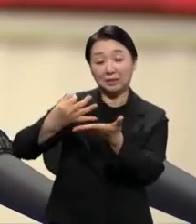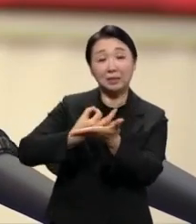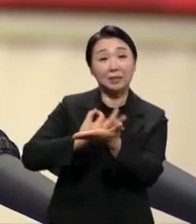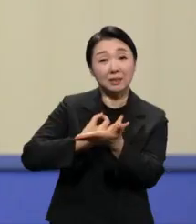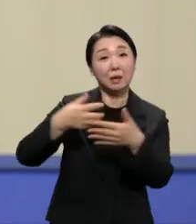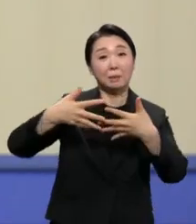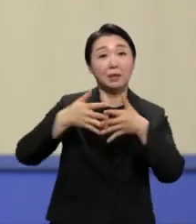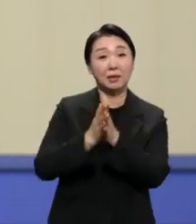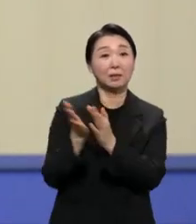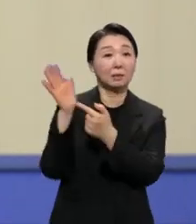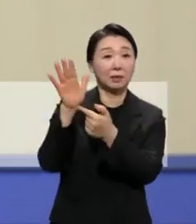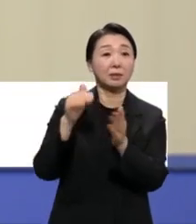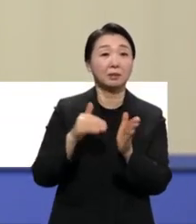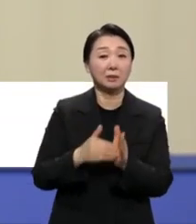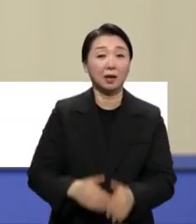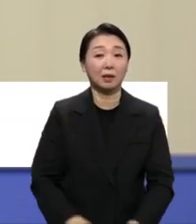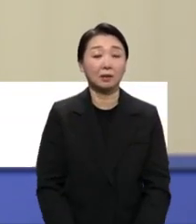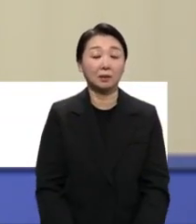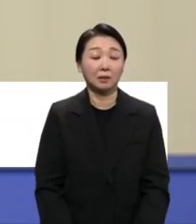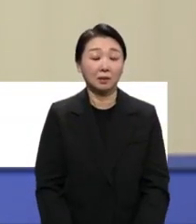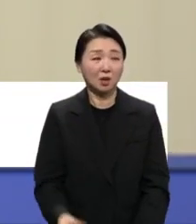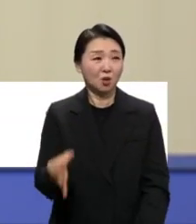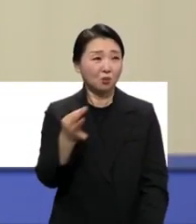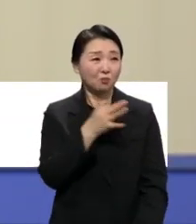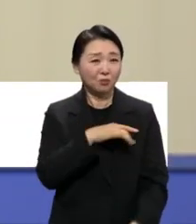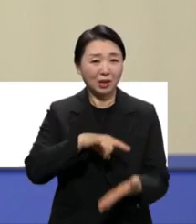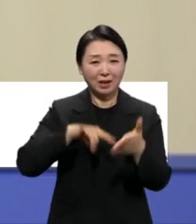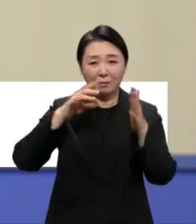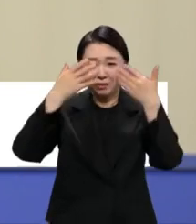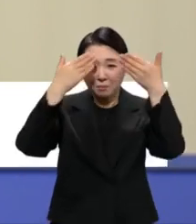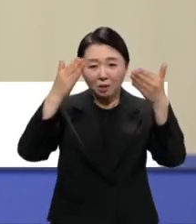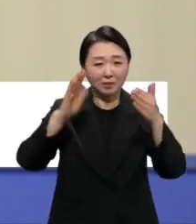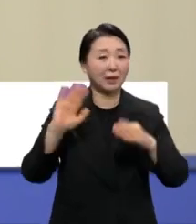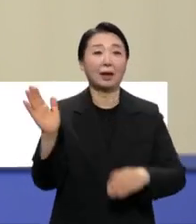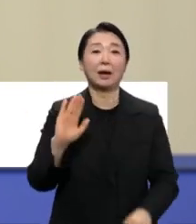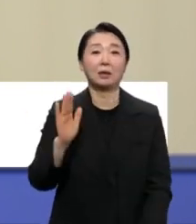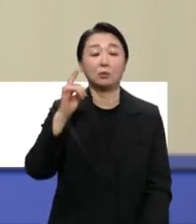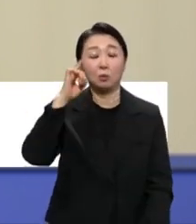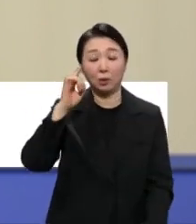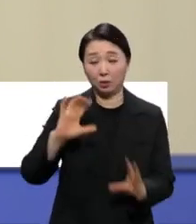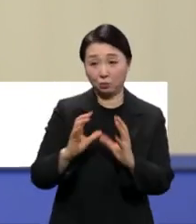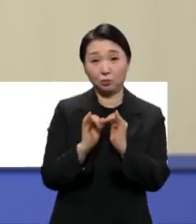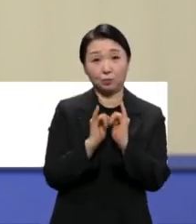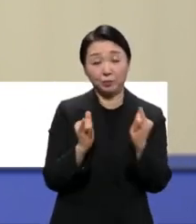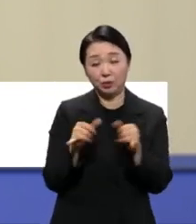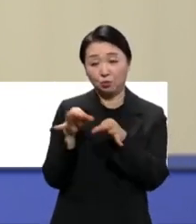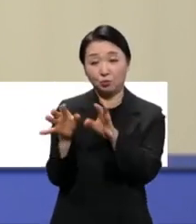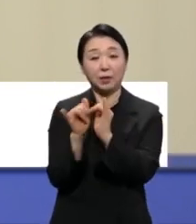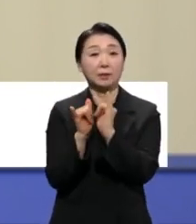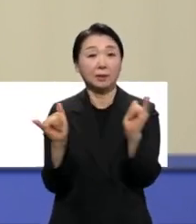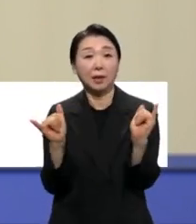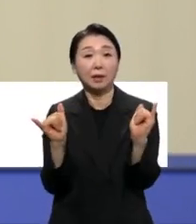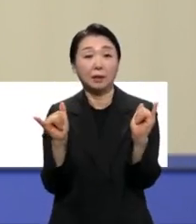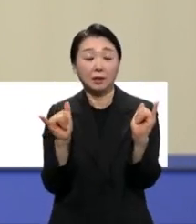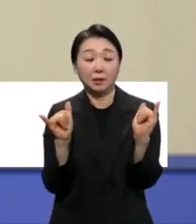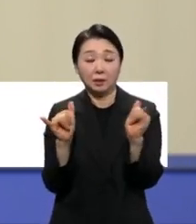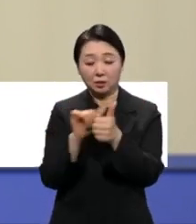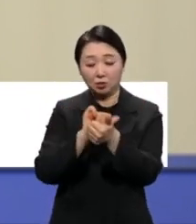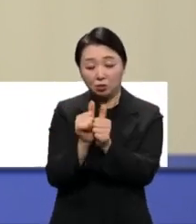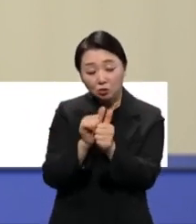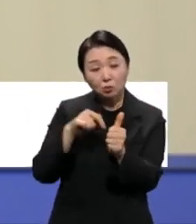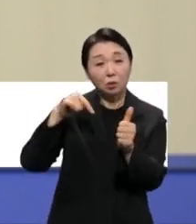밝혔습니다. 구태의연한 부자 감세 논란을 넘어 국민과 투자자, 우리